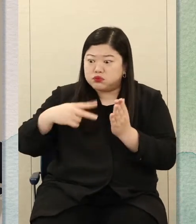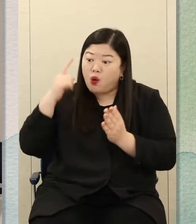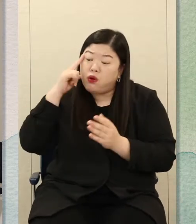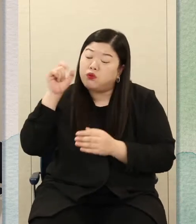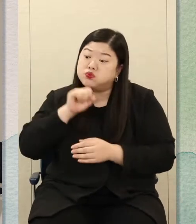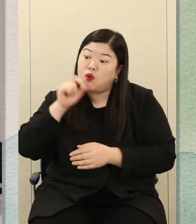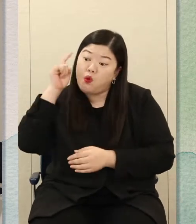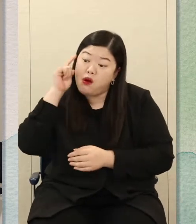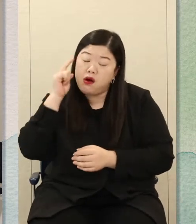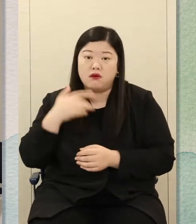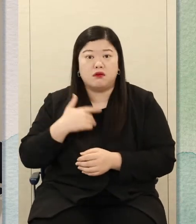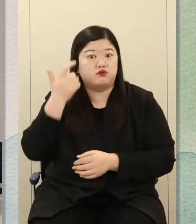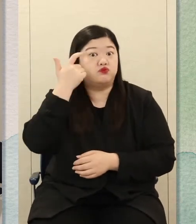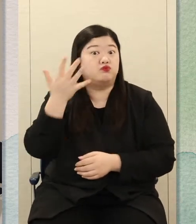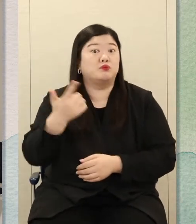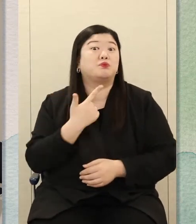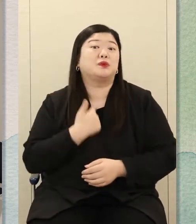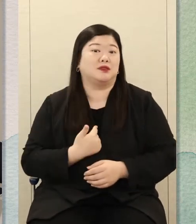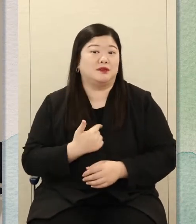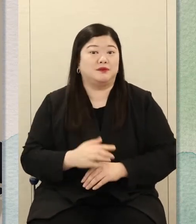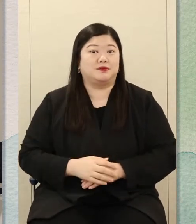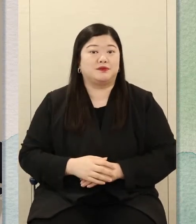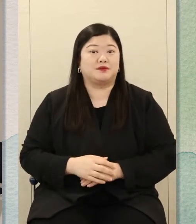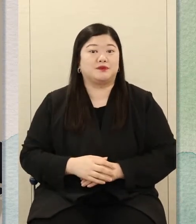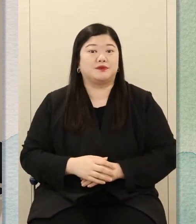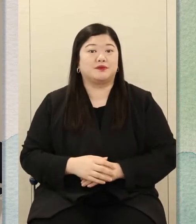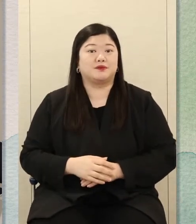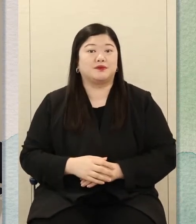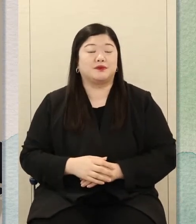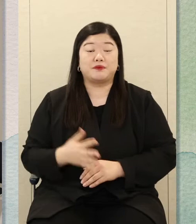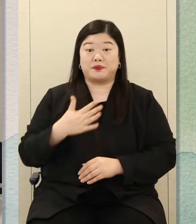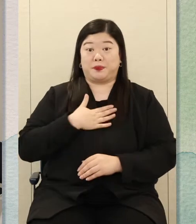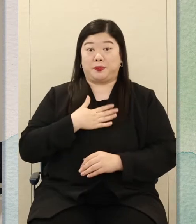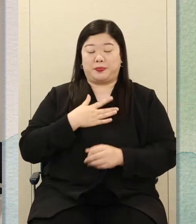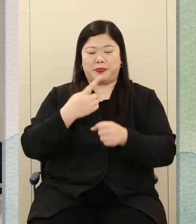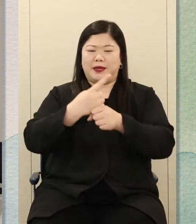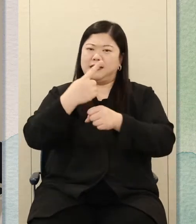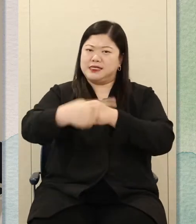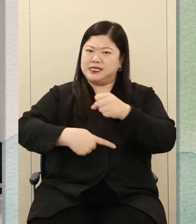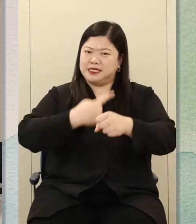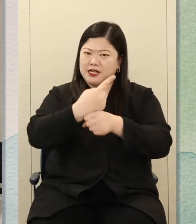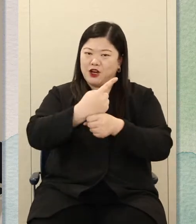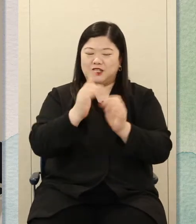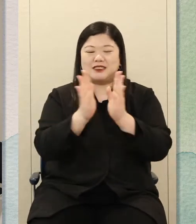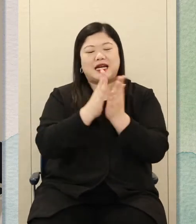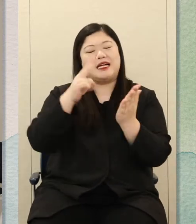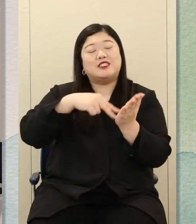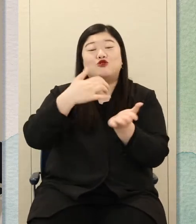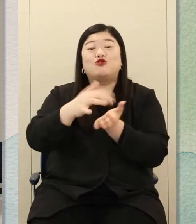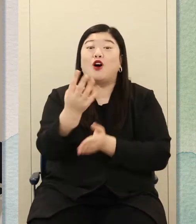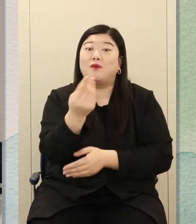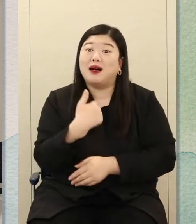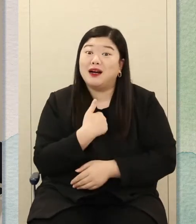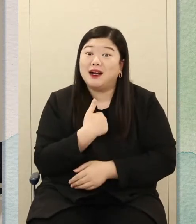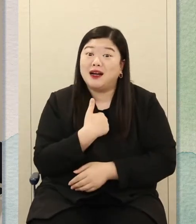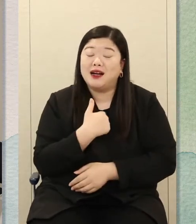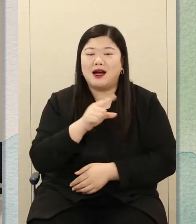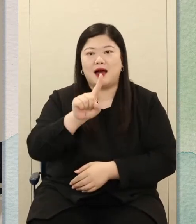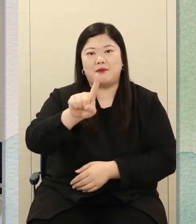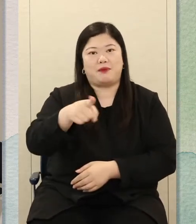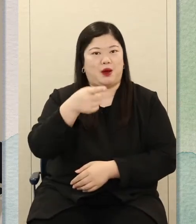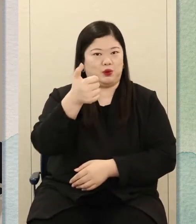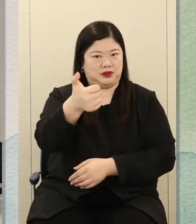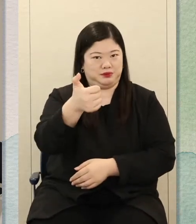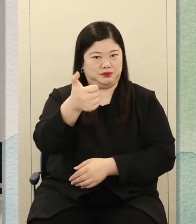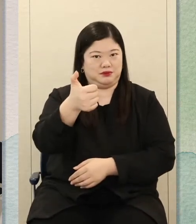저는 1년에 한 150권 정도 책을 읽어요. 물론 이제 정독하는 책은 한 100권